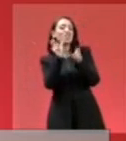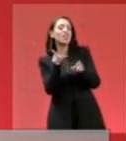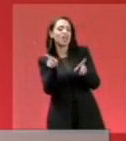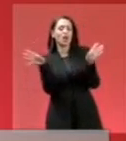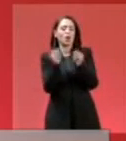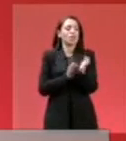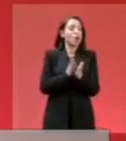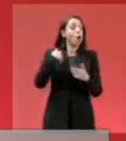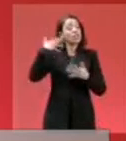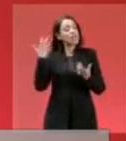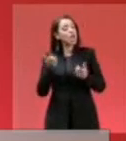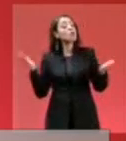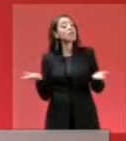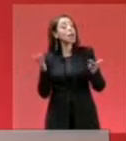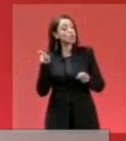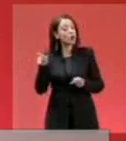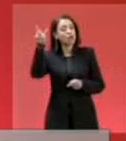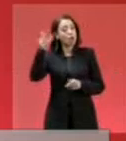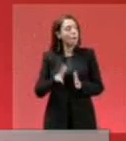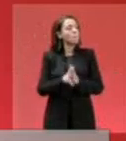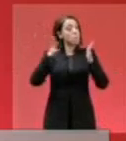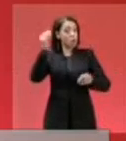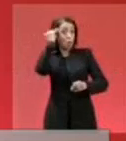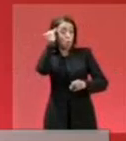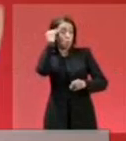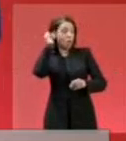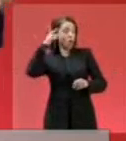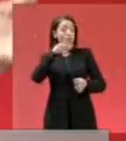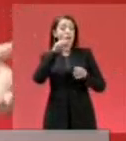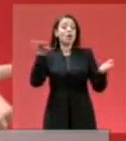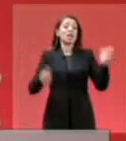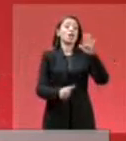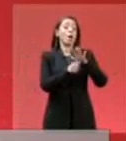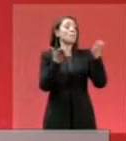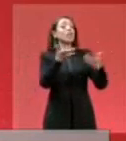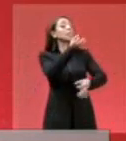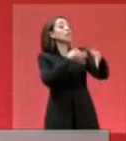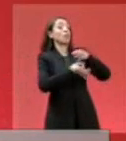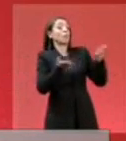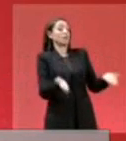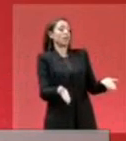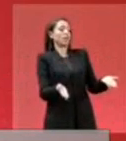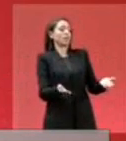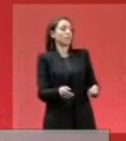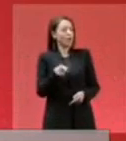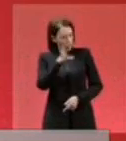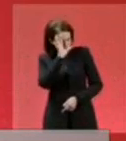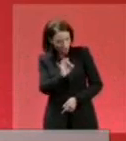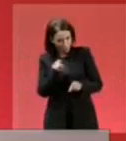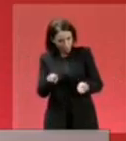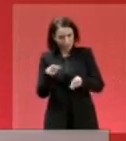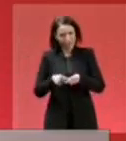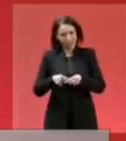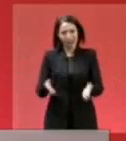δικαιοσύνη. Όταν έχουμε κάποιον ο οποίος είναι μεγάλο κεφάλι, του λέμε κύριε Πρόεδρε τι έχετε να μας πείτε. Αυτή είναι η πραγματικότητα στην